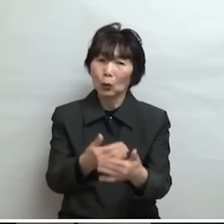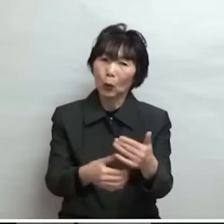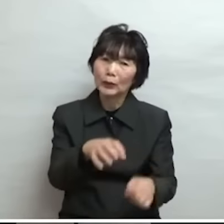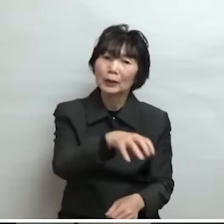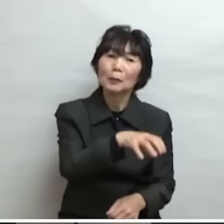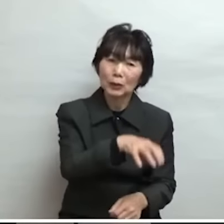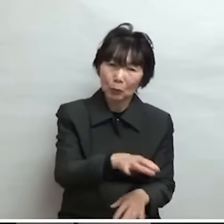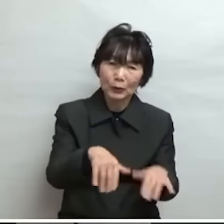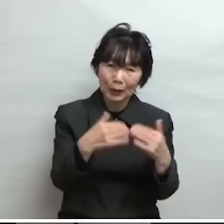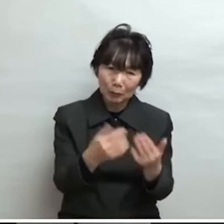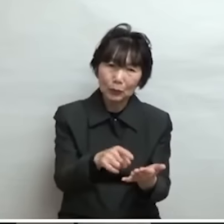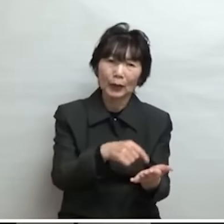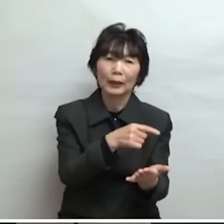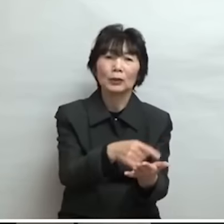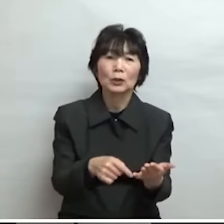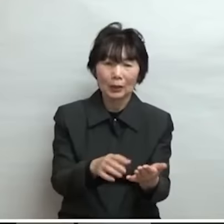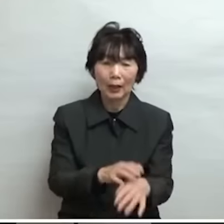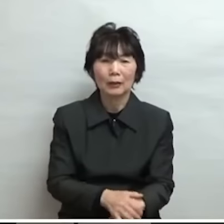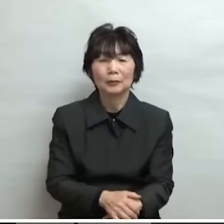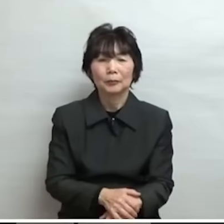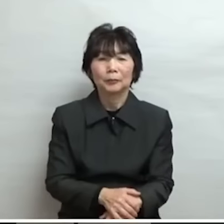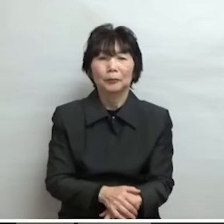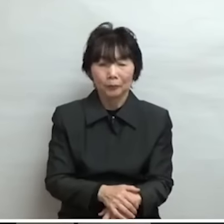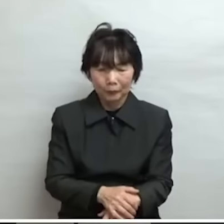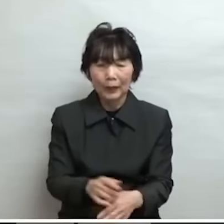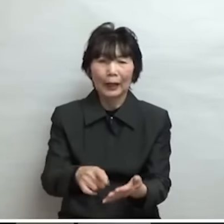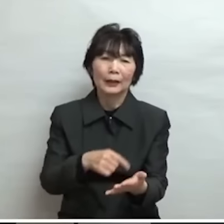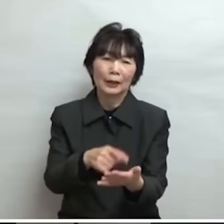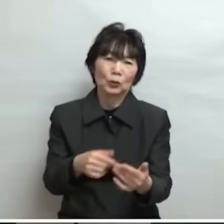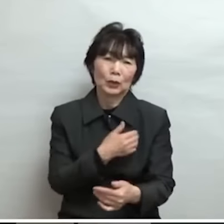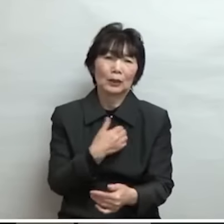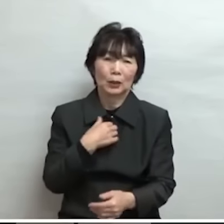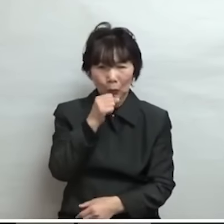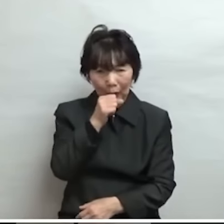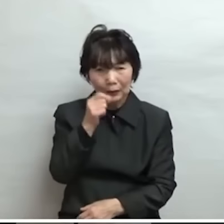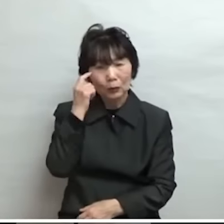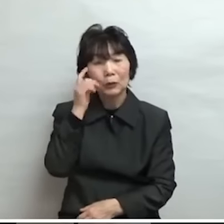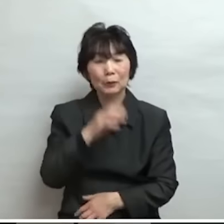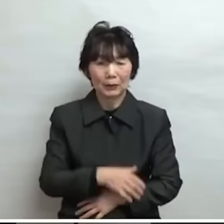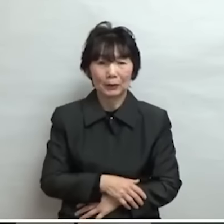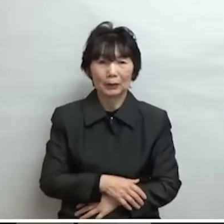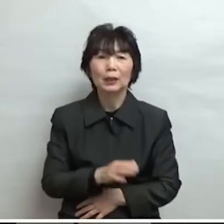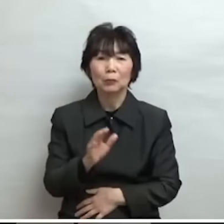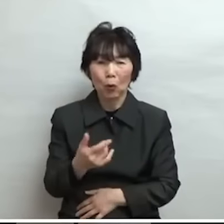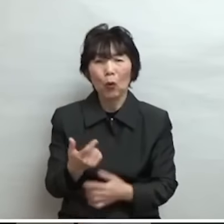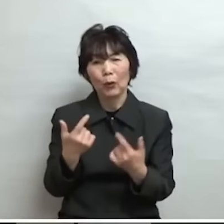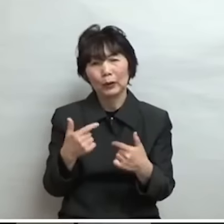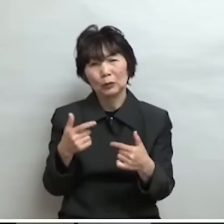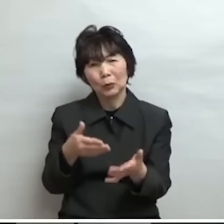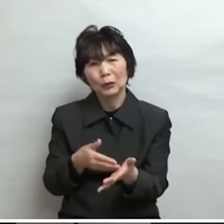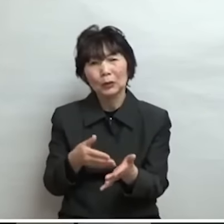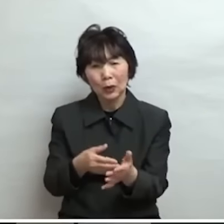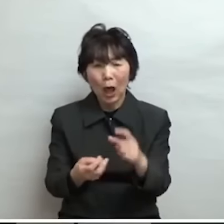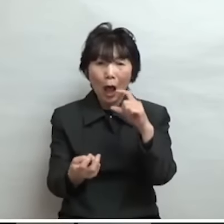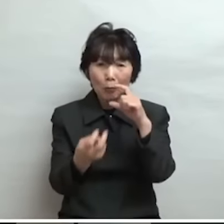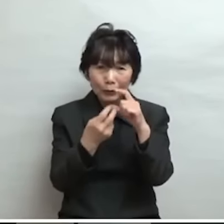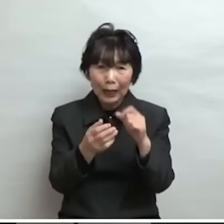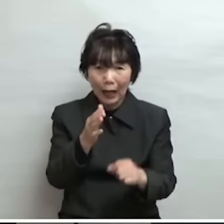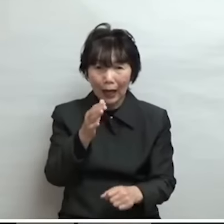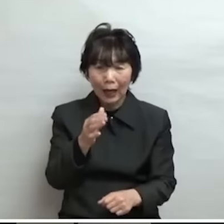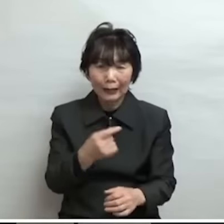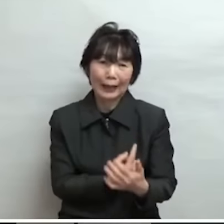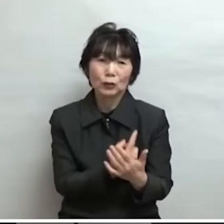ですね、まあ、こういう状況になったということは大変良かったというふうに思っています。 ただもう、いつも言ってるように、豚熱も鳥インフルの日